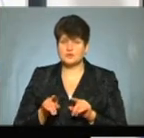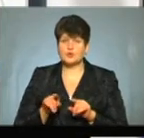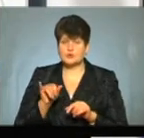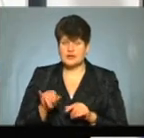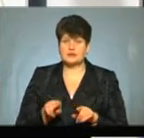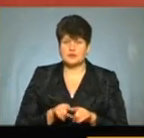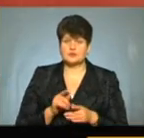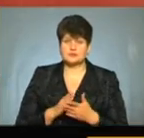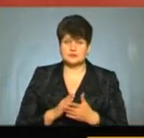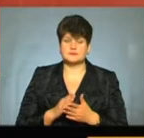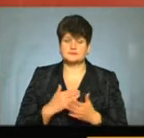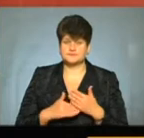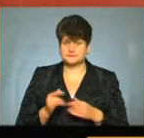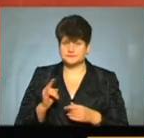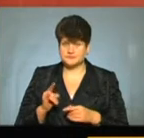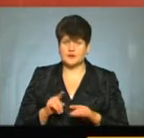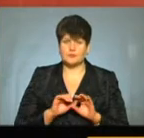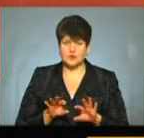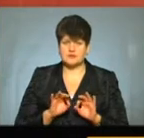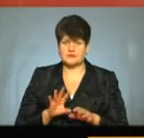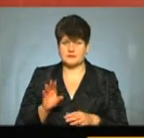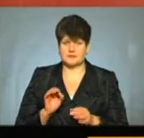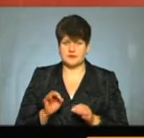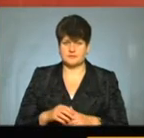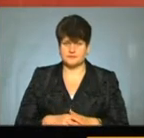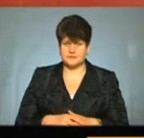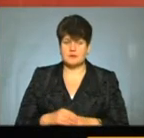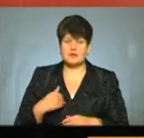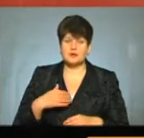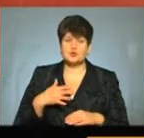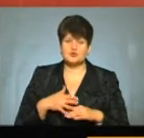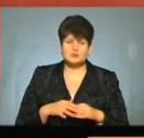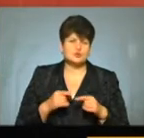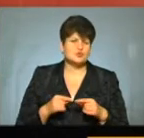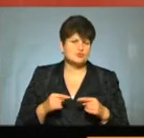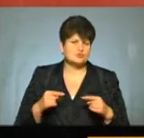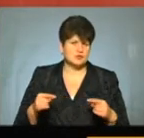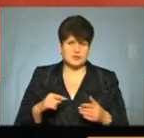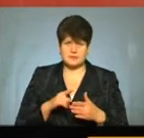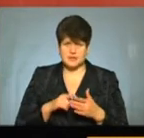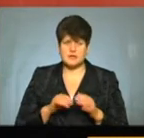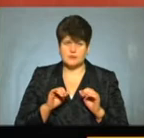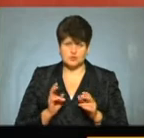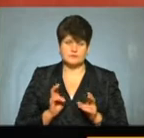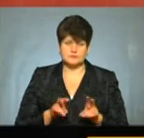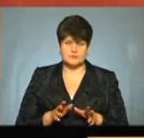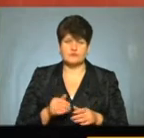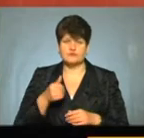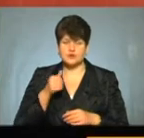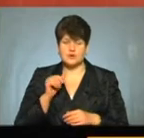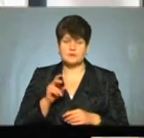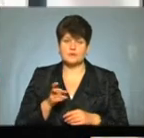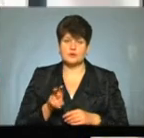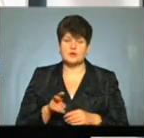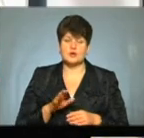дитина, і правильно все пояснив. Тобто ми розуміємо, що з будь-яким питанням жінки можуть звертатися. Так. Вчора до нас прийшла ще голова